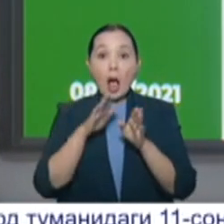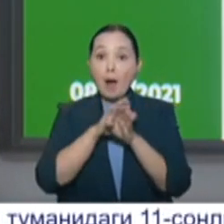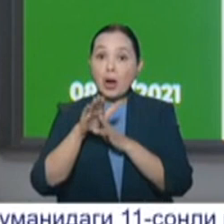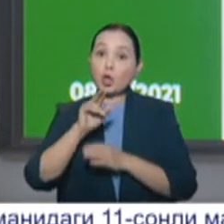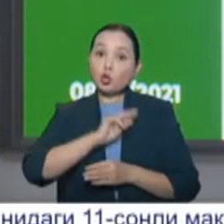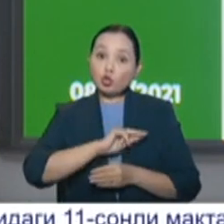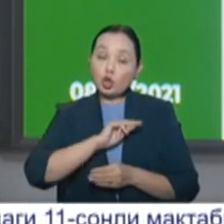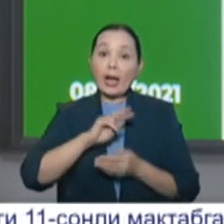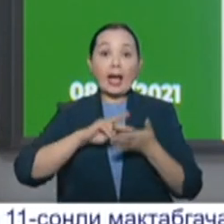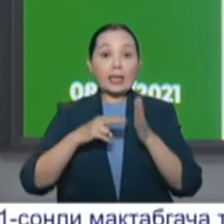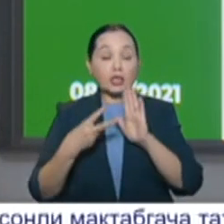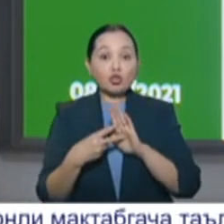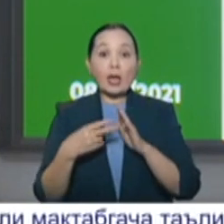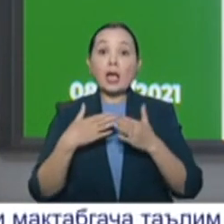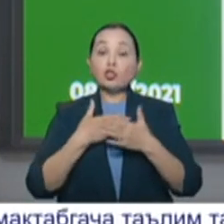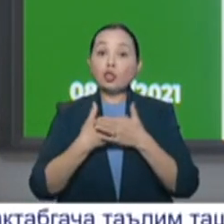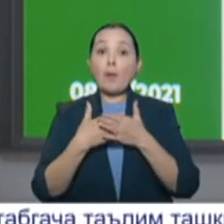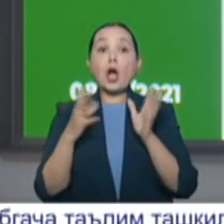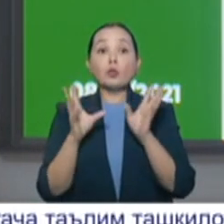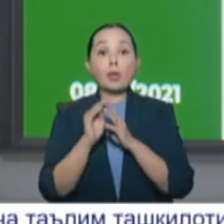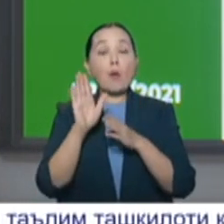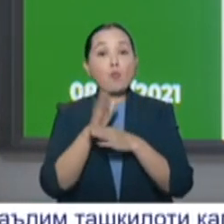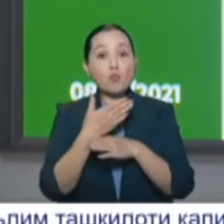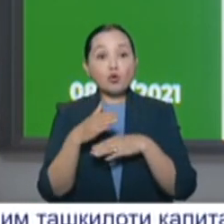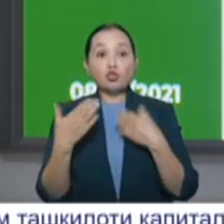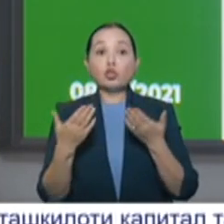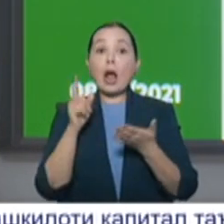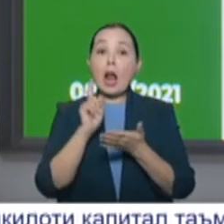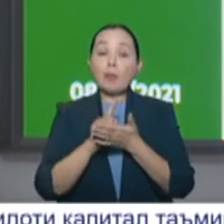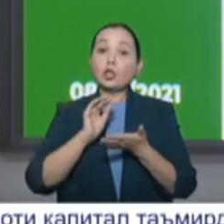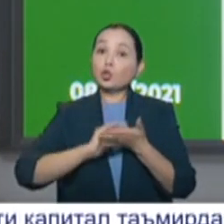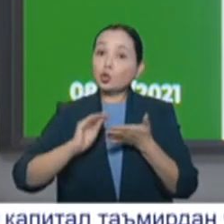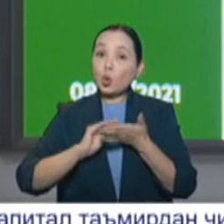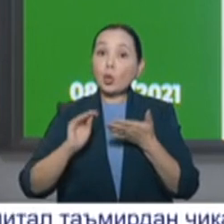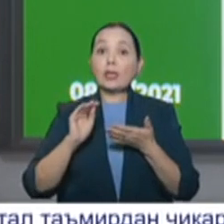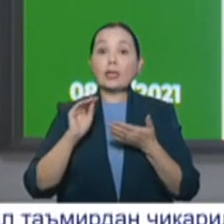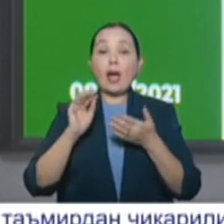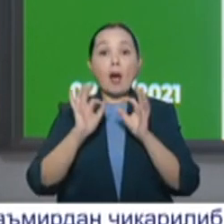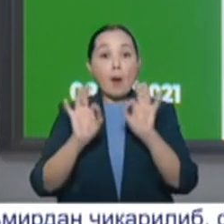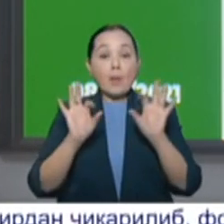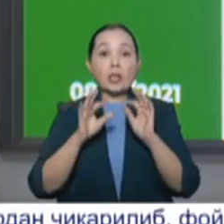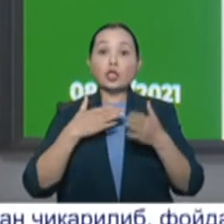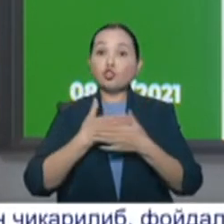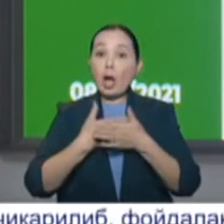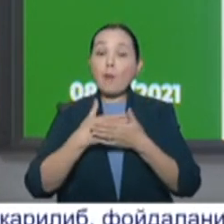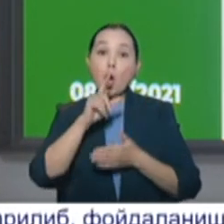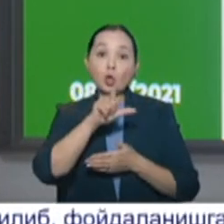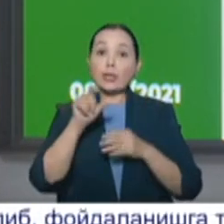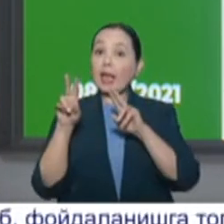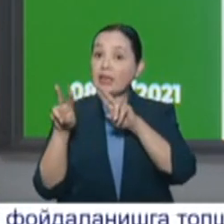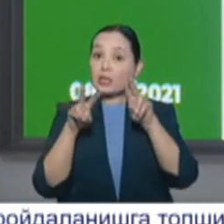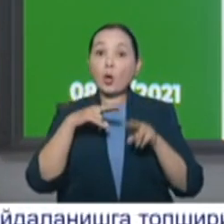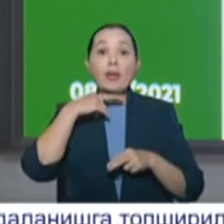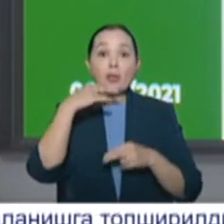hamda rejalarni jamoatchilik bilan bo'lishish, albatta bu jurnalistlar, ommaviy axborot vositalari hamda jamoatchilikning nazoratida,